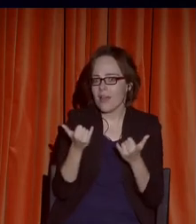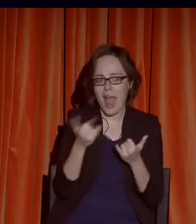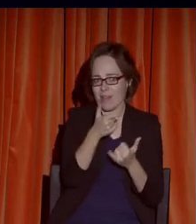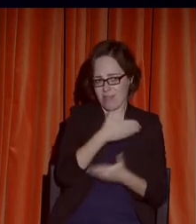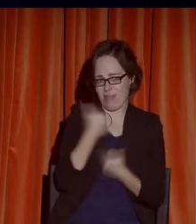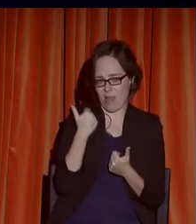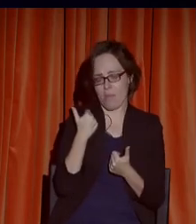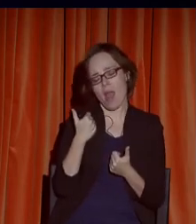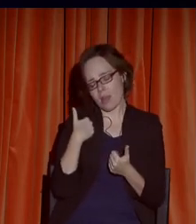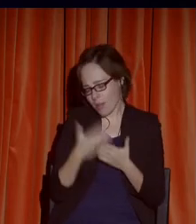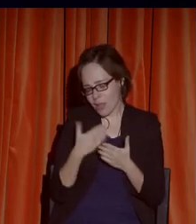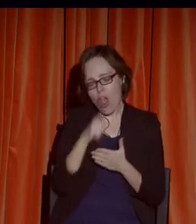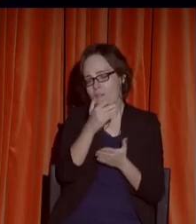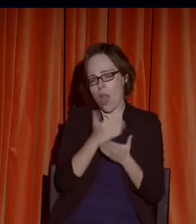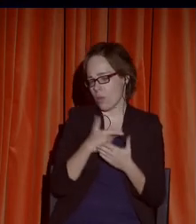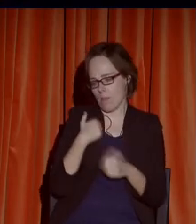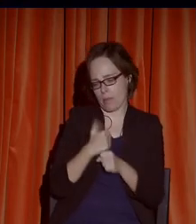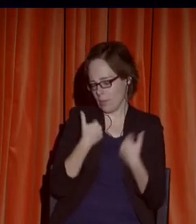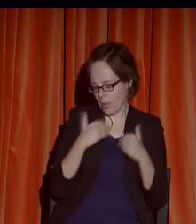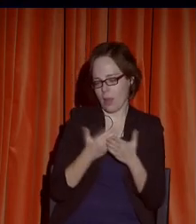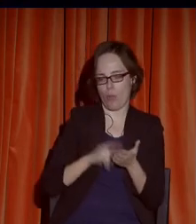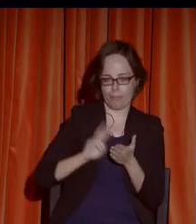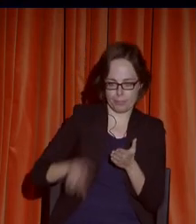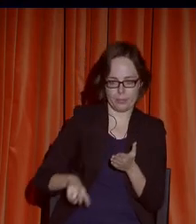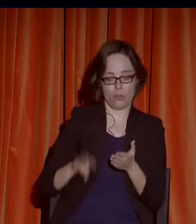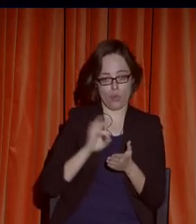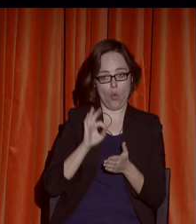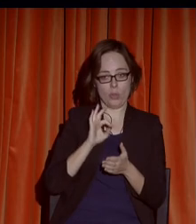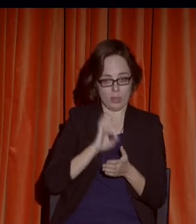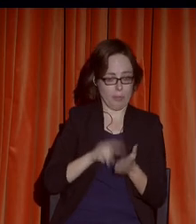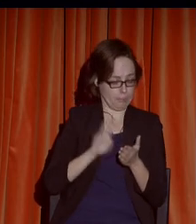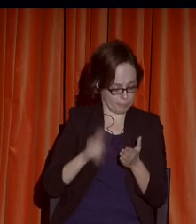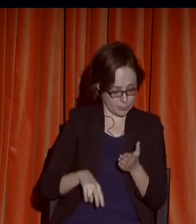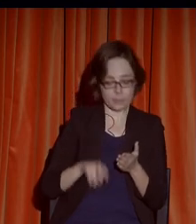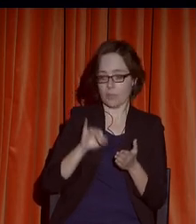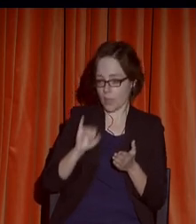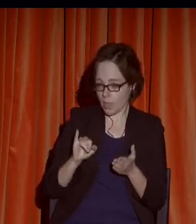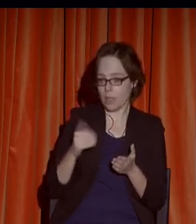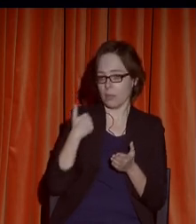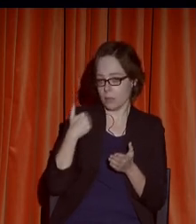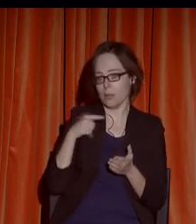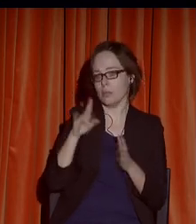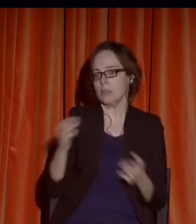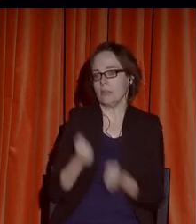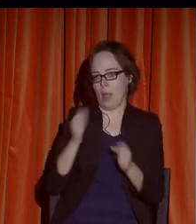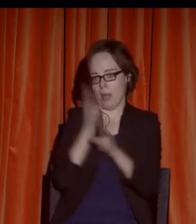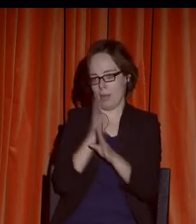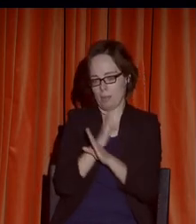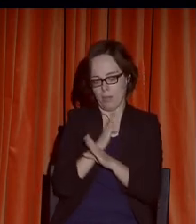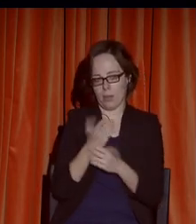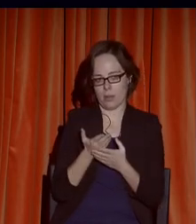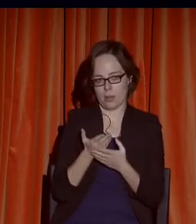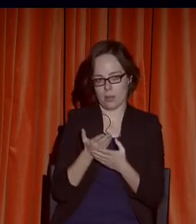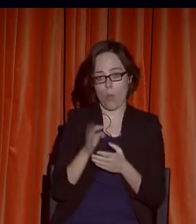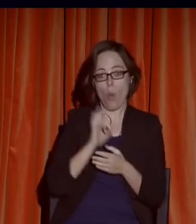mogę. I odszedł i stał się aktywistą klimatycznym i on mi również powiedział, i to mnie dosyć przeraża. Powiedział: mamo, ja nie będę mieć